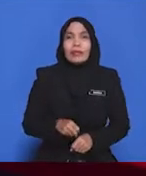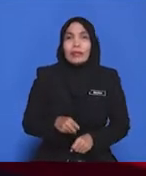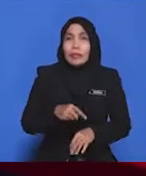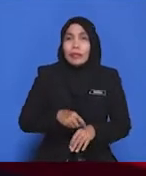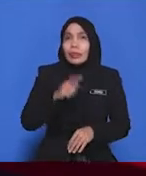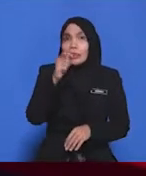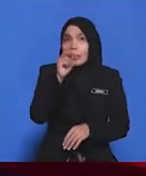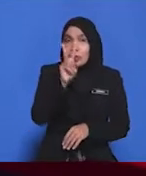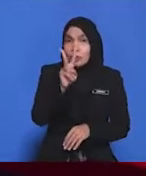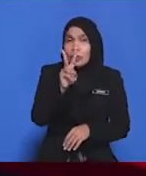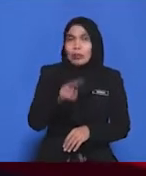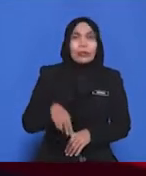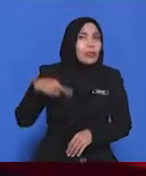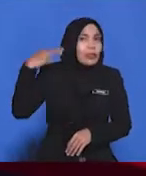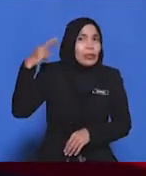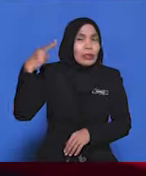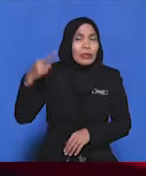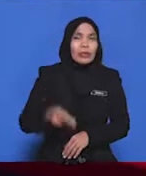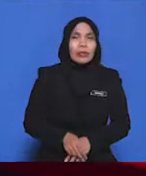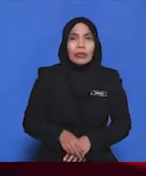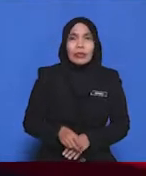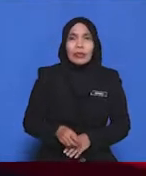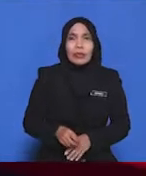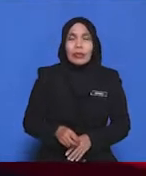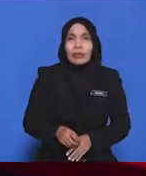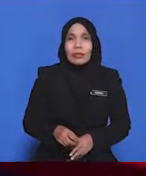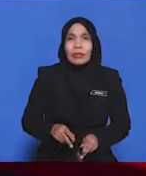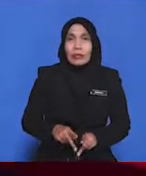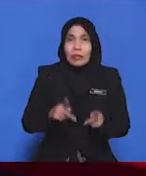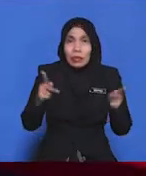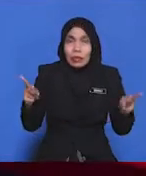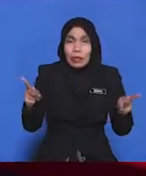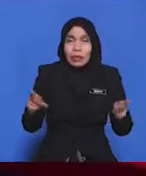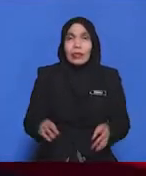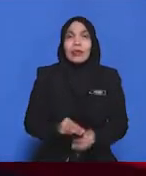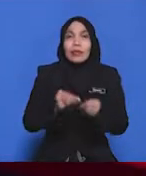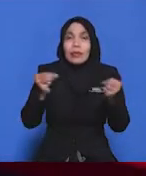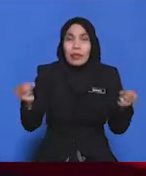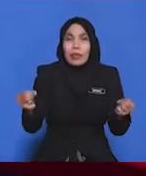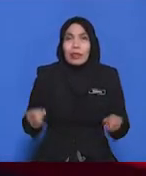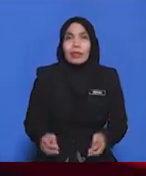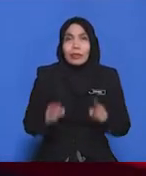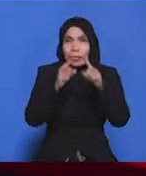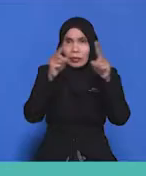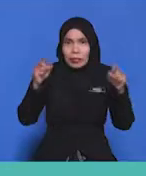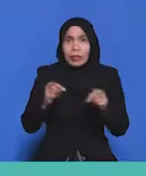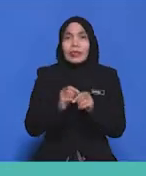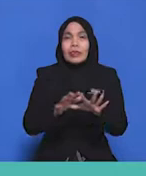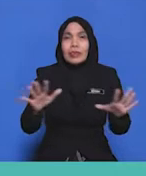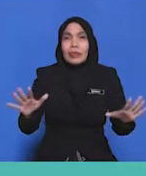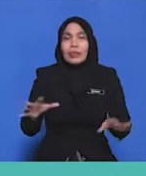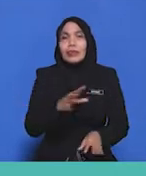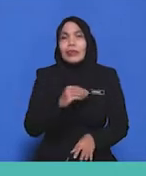televisyen, radio, akhbar, majalah, internet dan lain-lain.